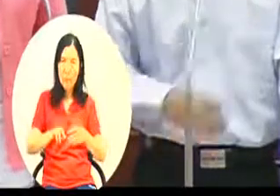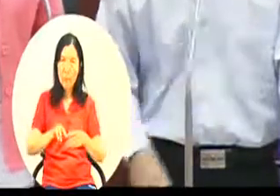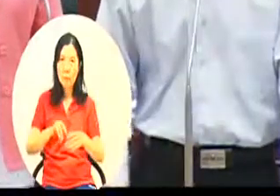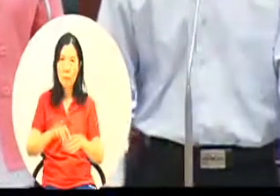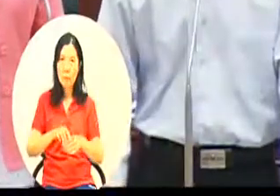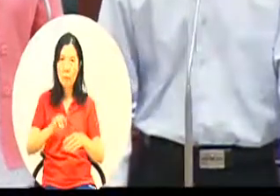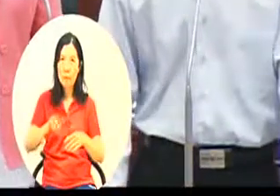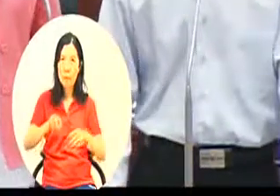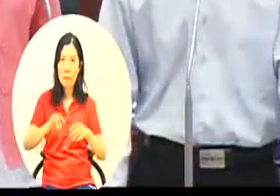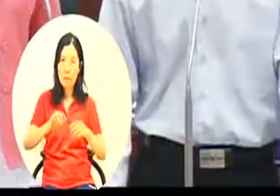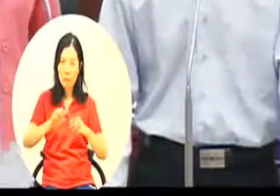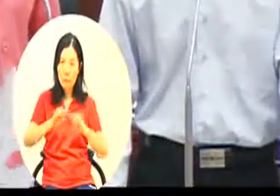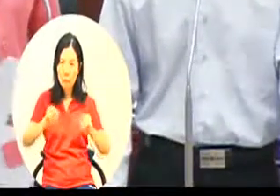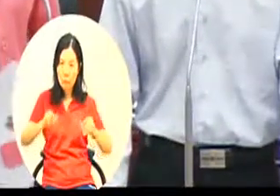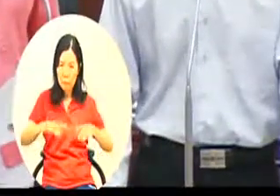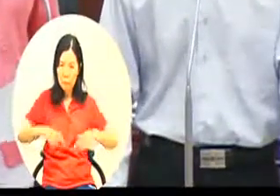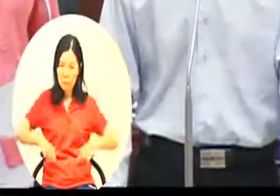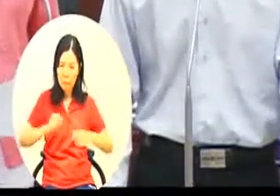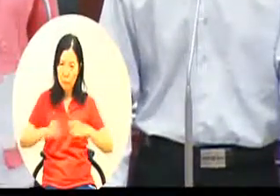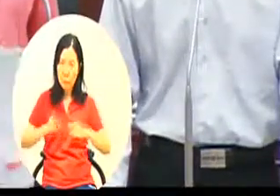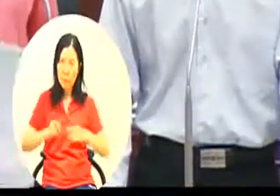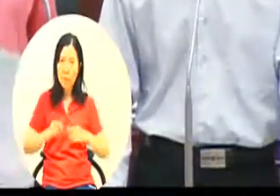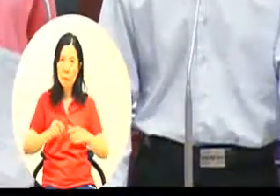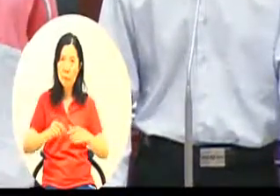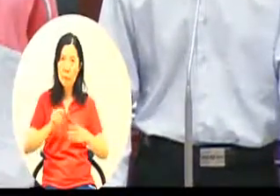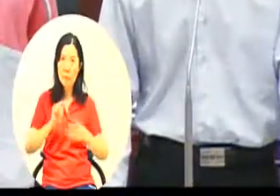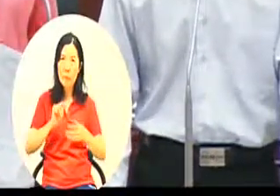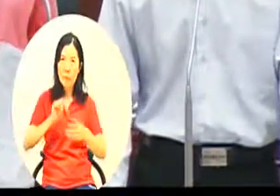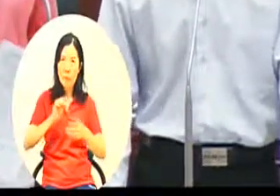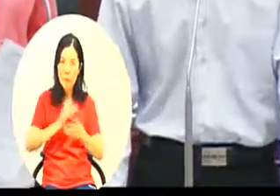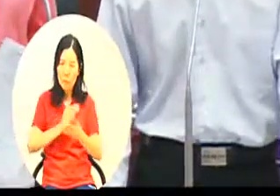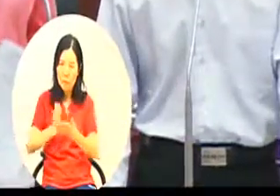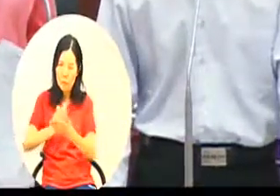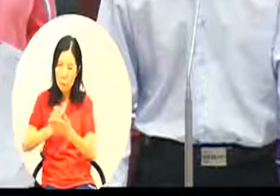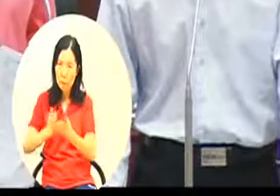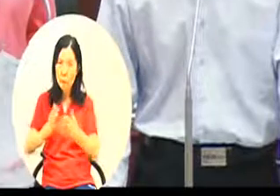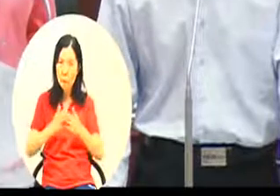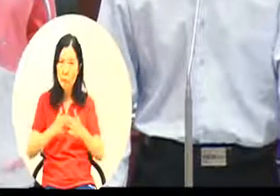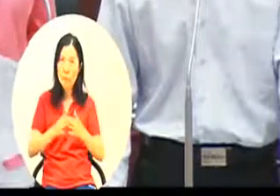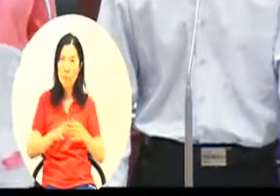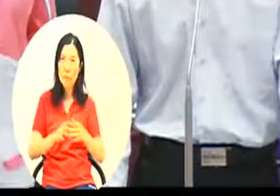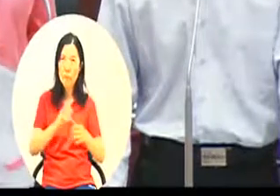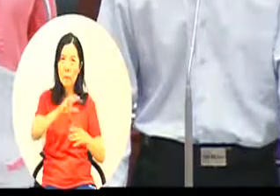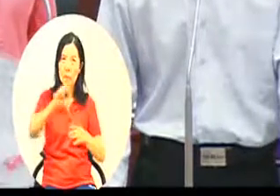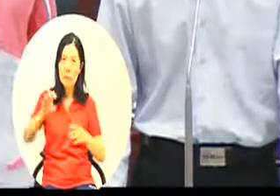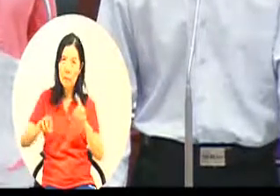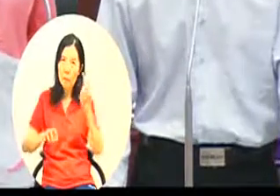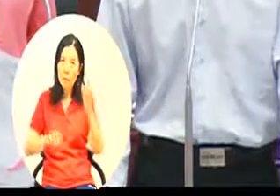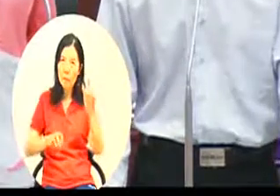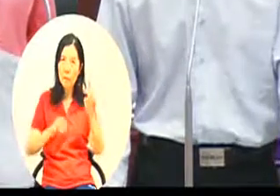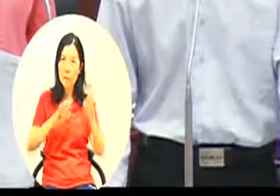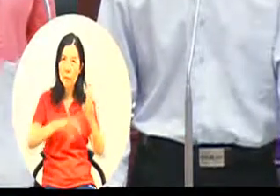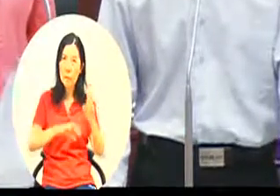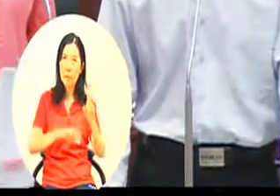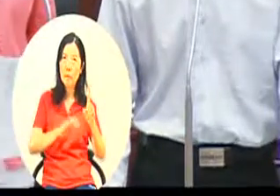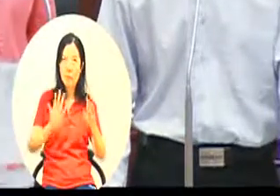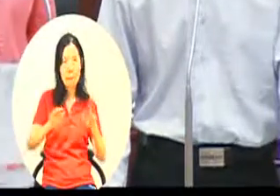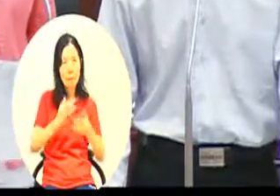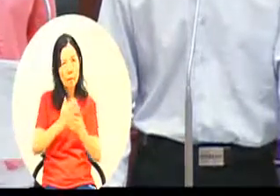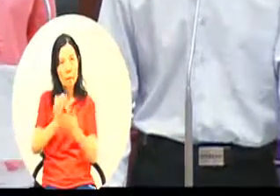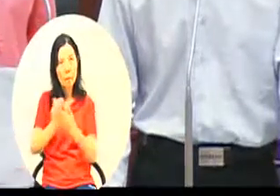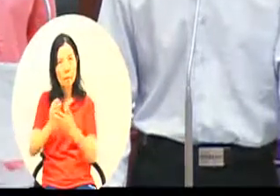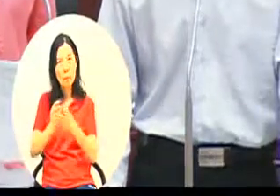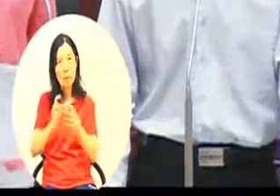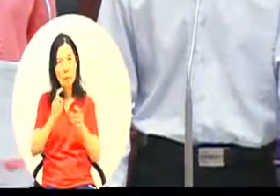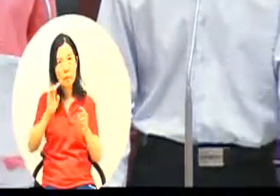个地永公司要去做后面的一个清除。我们所知道的十处里面应该已经大概有清除掉